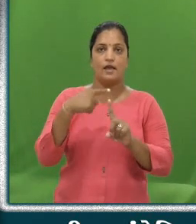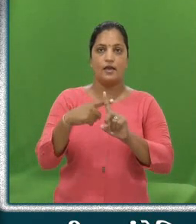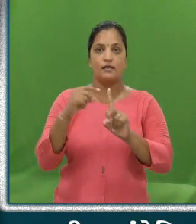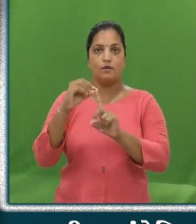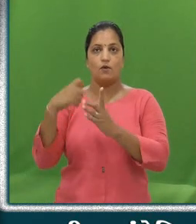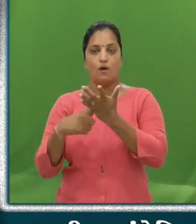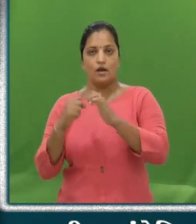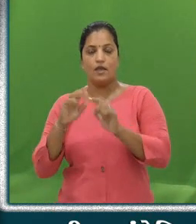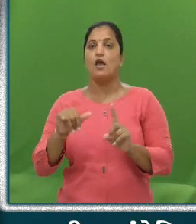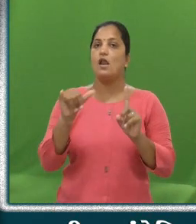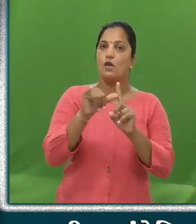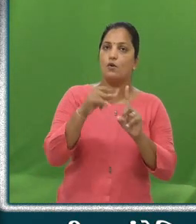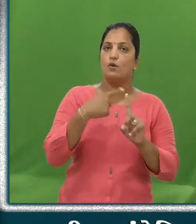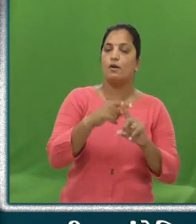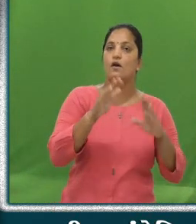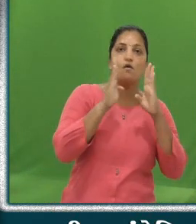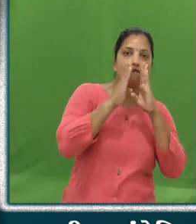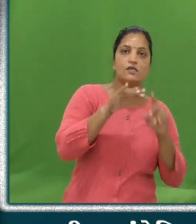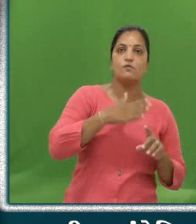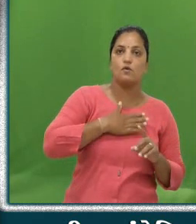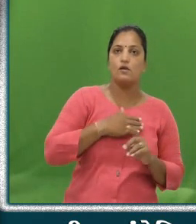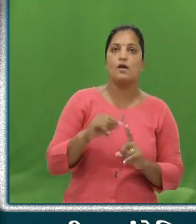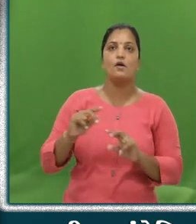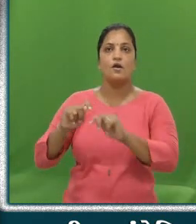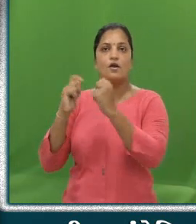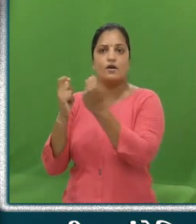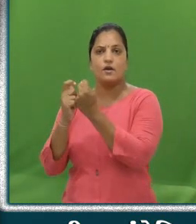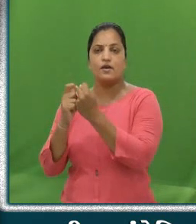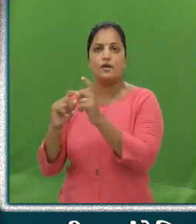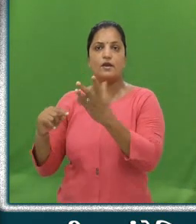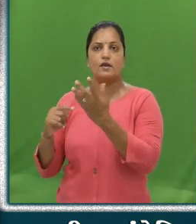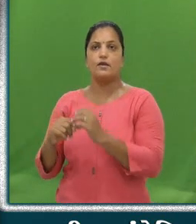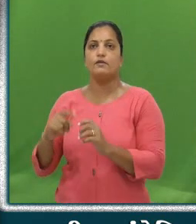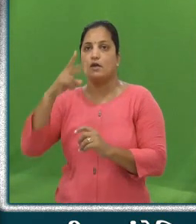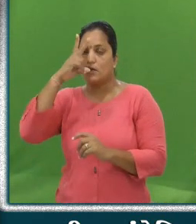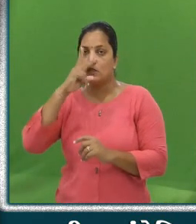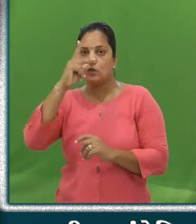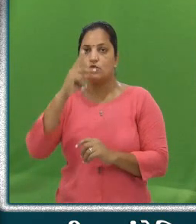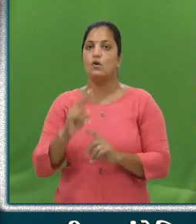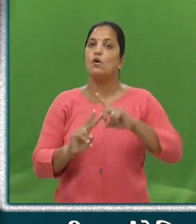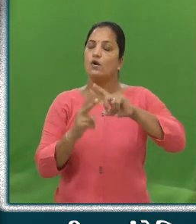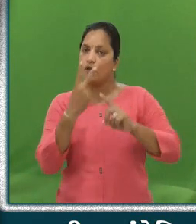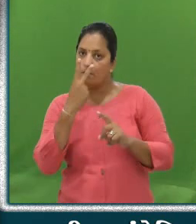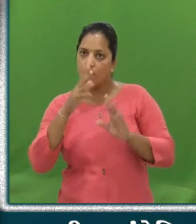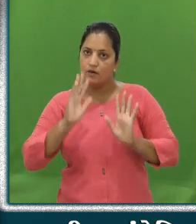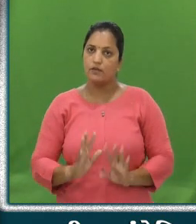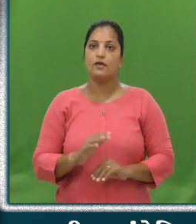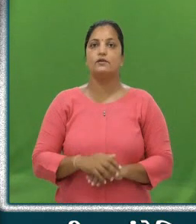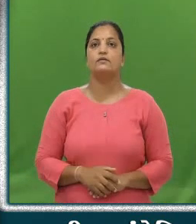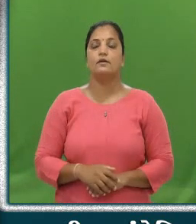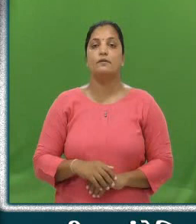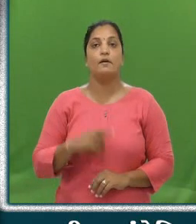ઉપર યુટ્યુબ ઉપર ફેસબુક લાઈવ ઉપર ટીમ્સ ઉપર તેમજ જીઓ ટીવી ઉપર પણ પ્રસારિત થતું હોય